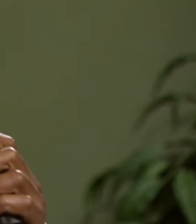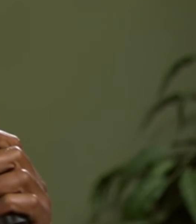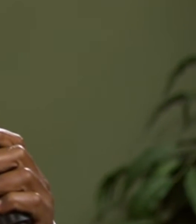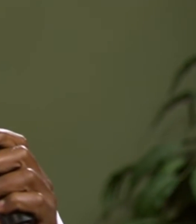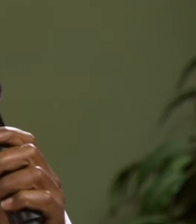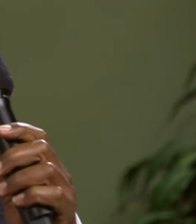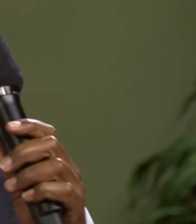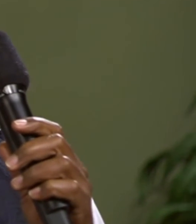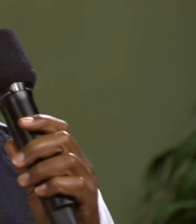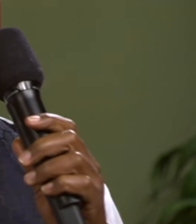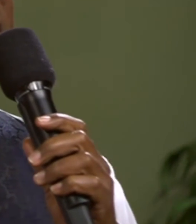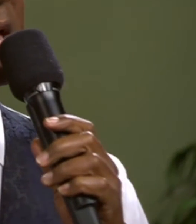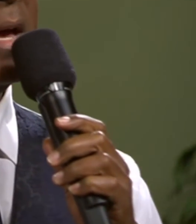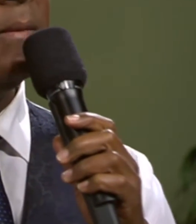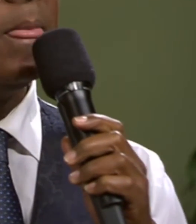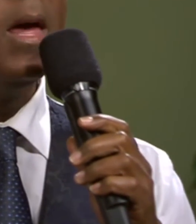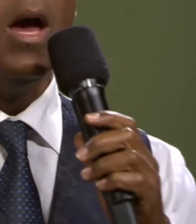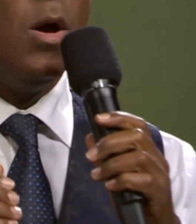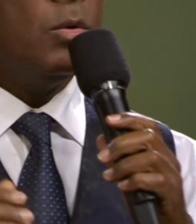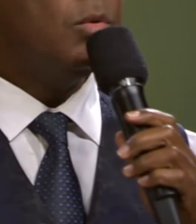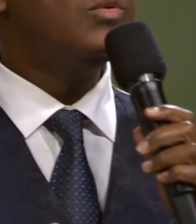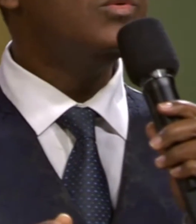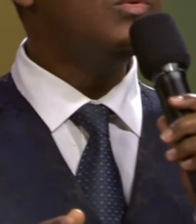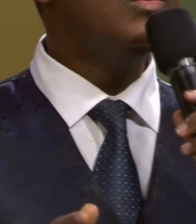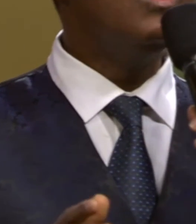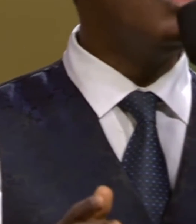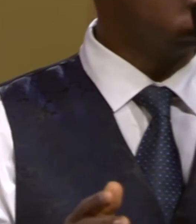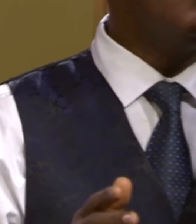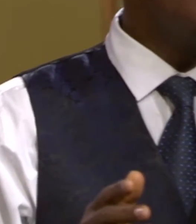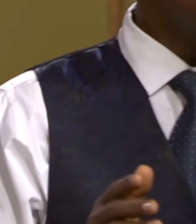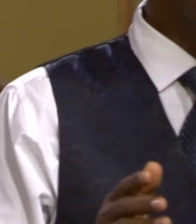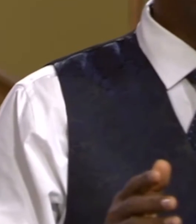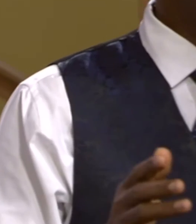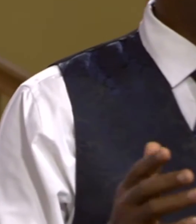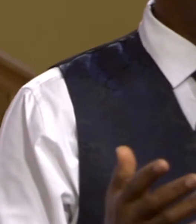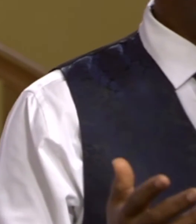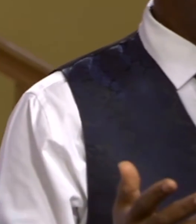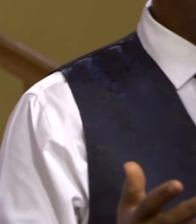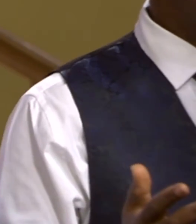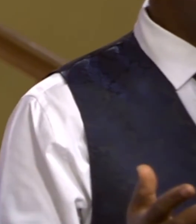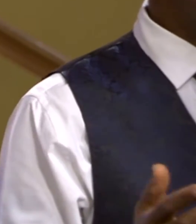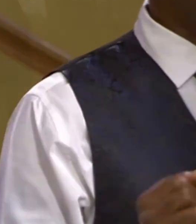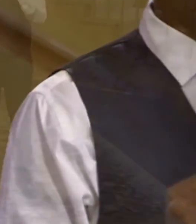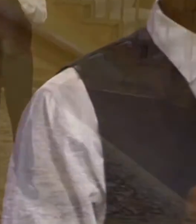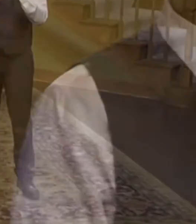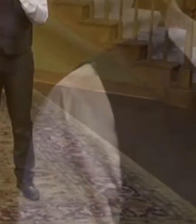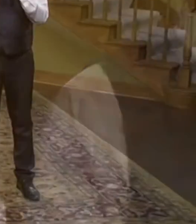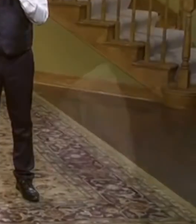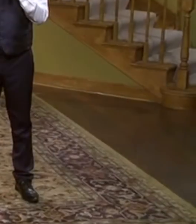sois justifié. Oui, c'est à ma place qu'il fut